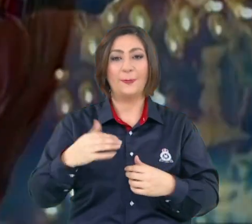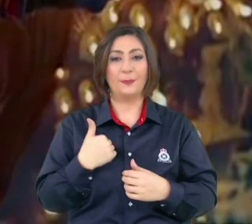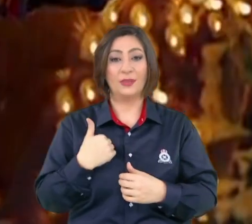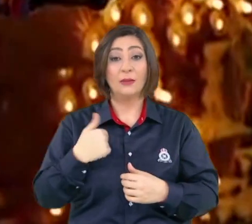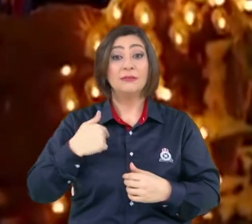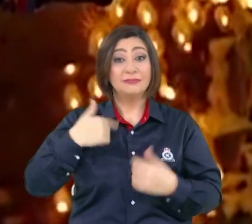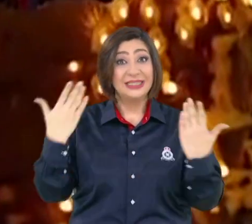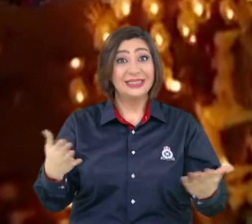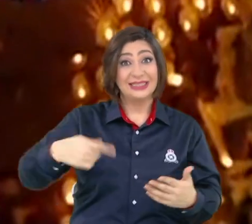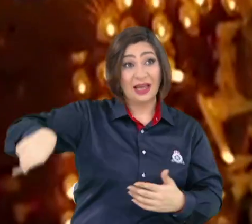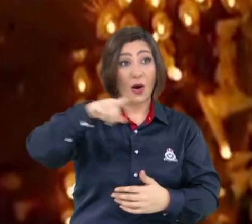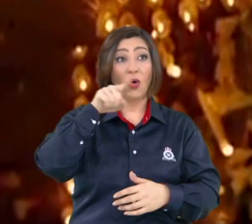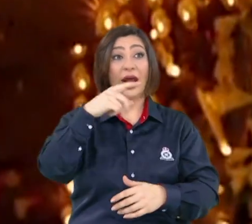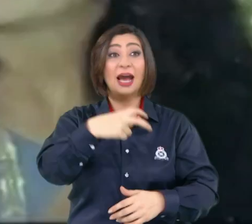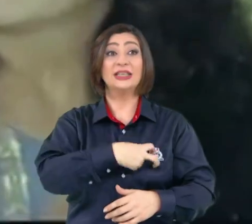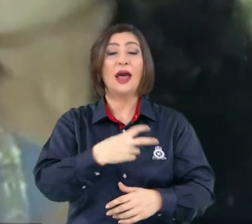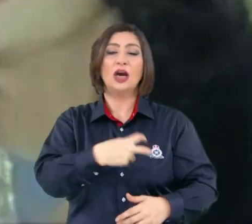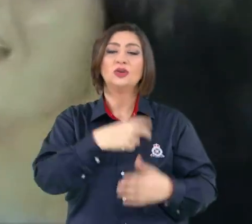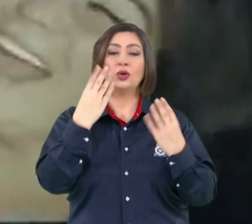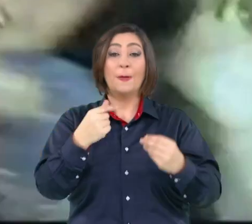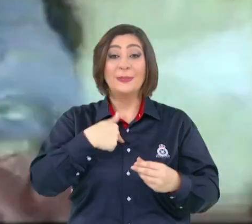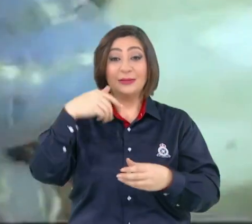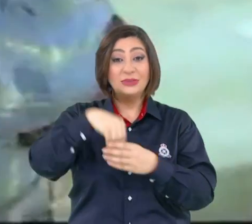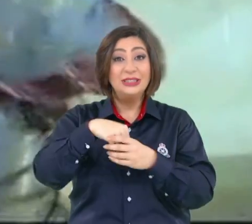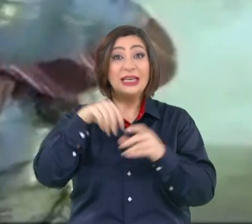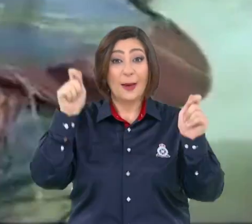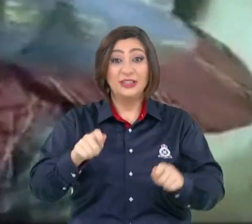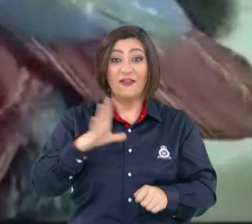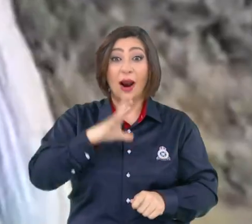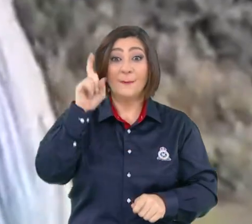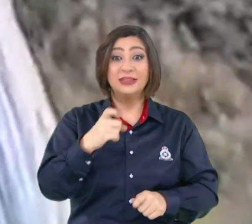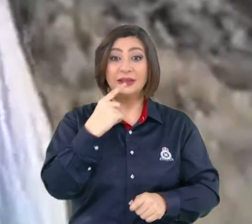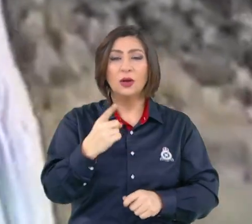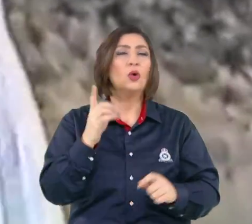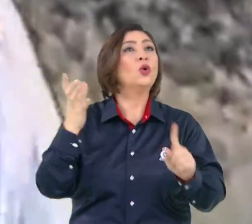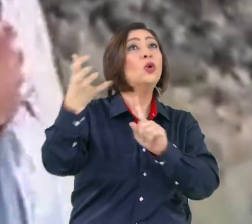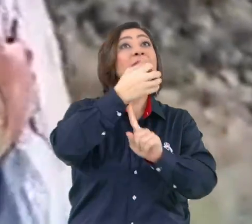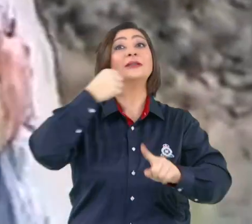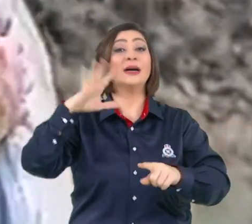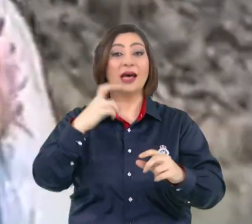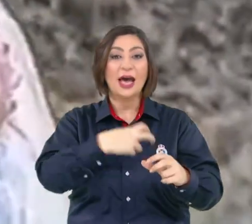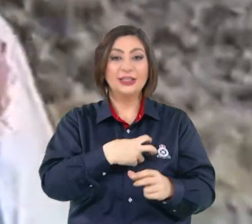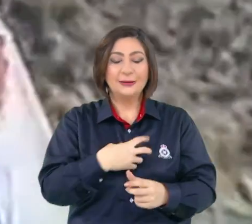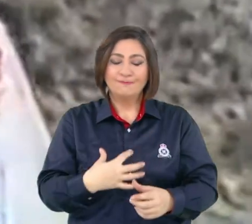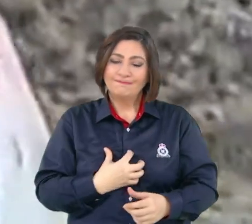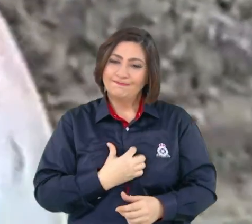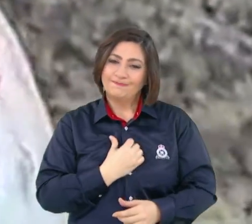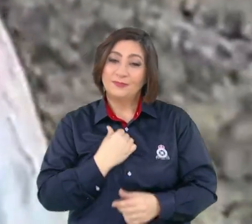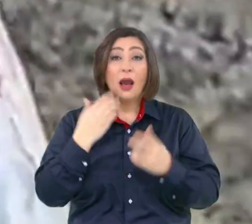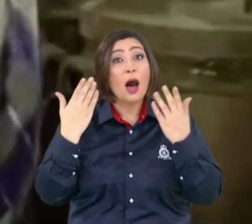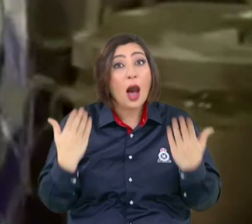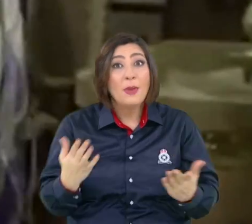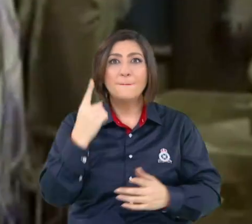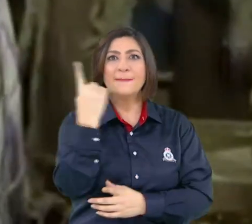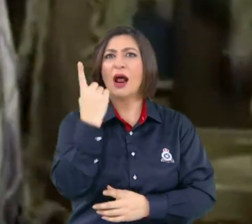Bizse onların aşklarına aşık olduk. Bizim için bunları yapacak var mı dedik. Ulaşılmaz aşkları görüp içlendik. Ama